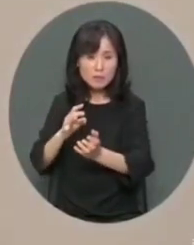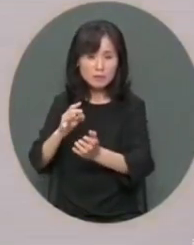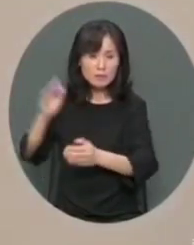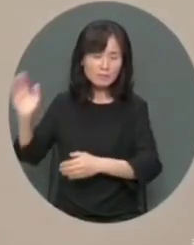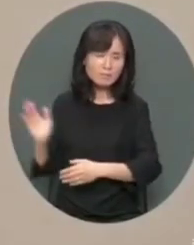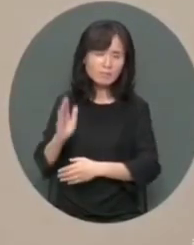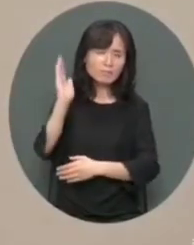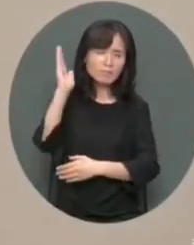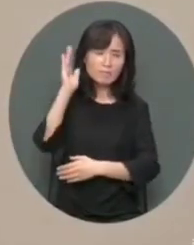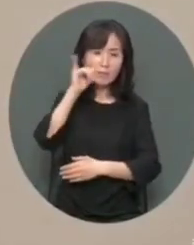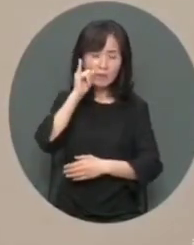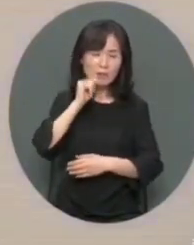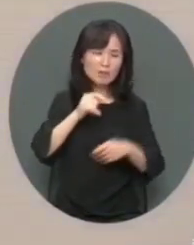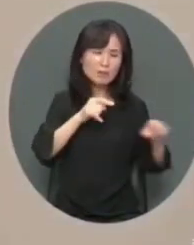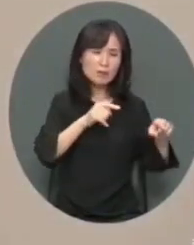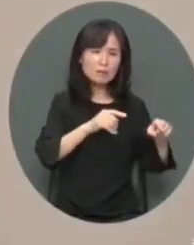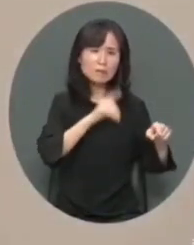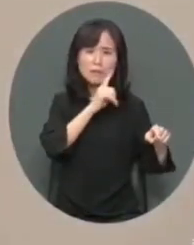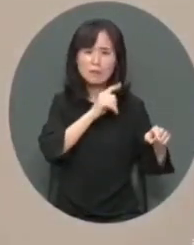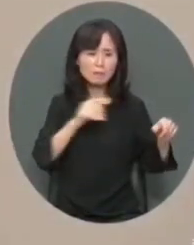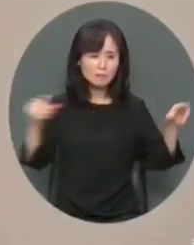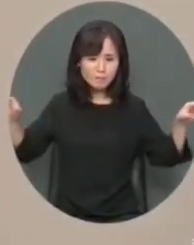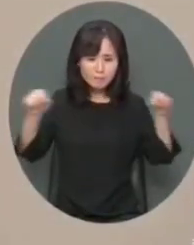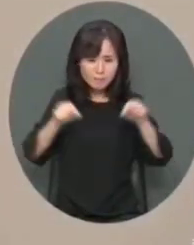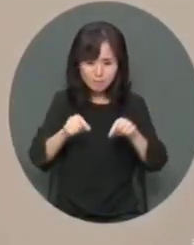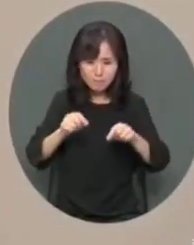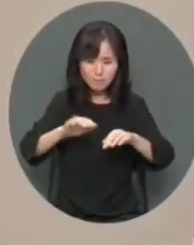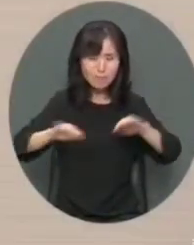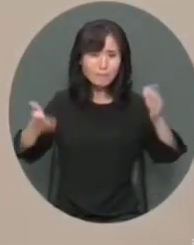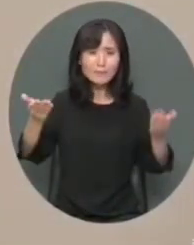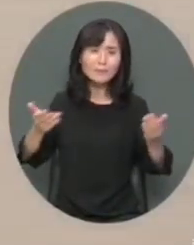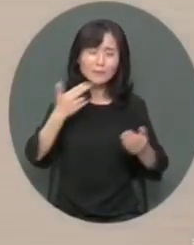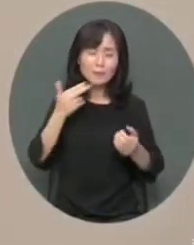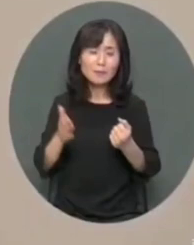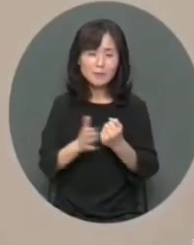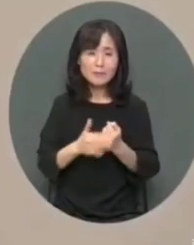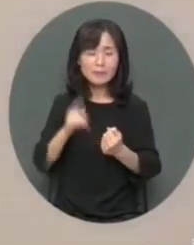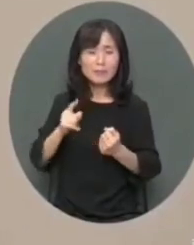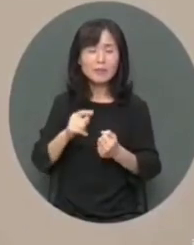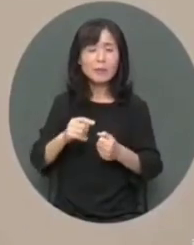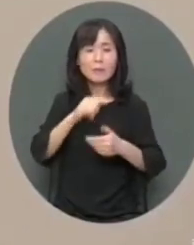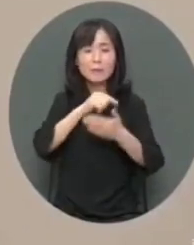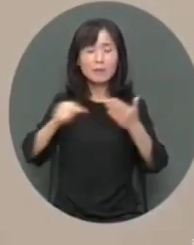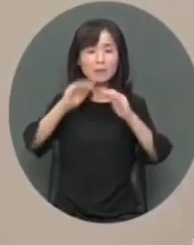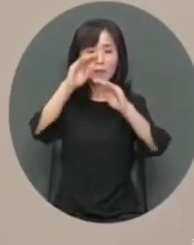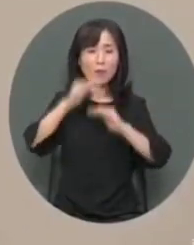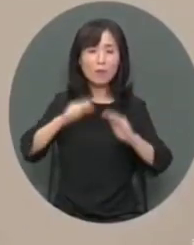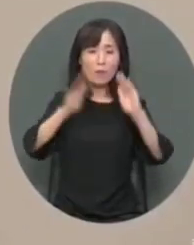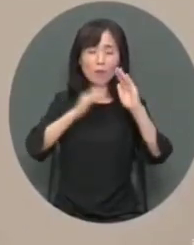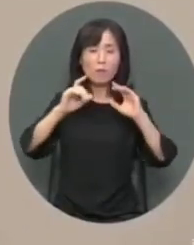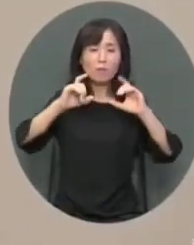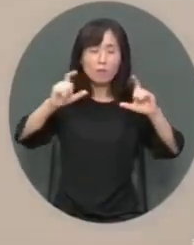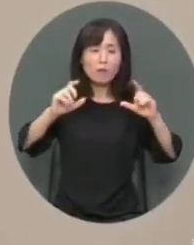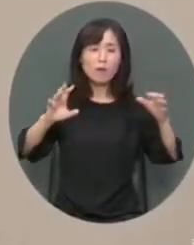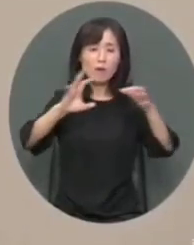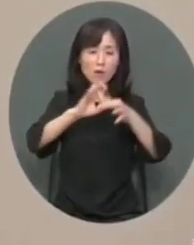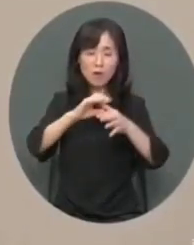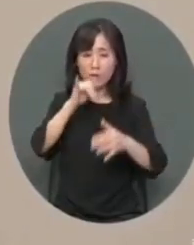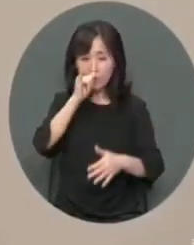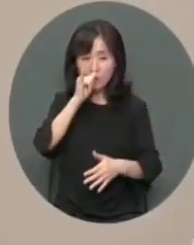그동안의 관행에 맞지 않고 이렇게 되면 잘못하면 피의사실 공표 문제와 연결될 수